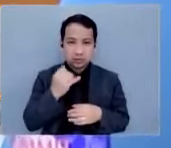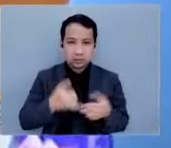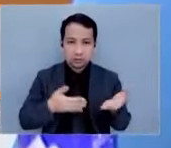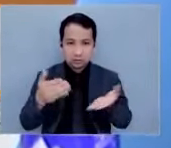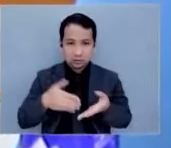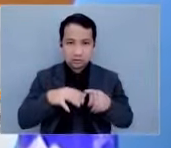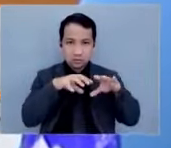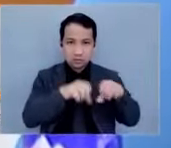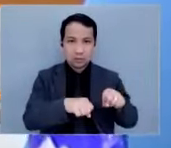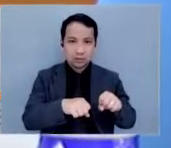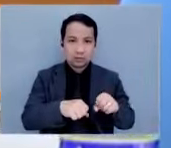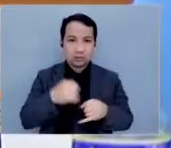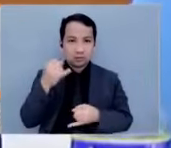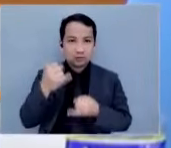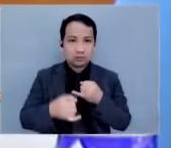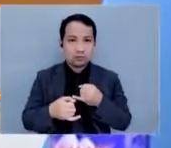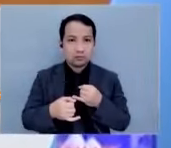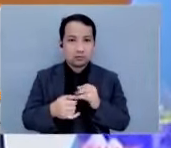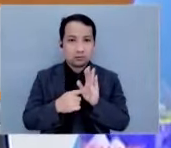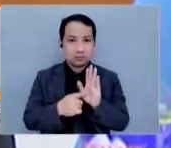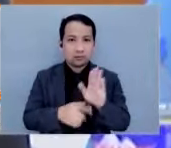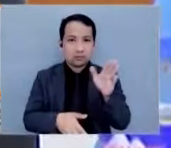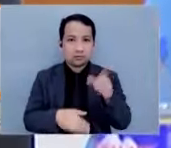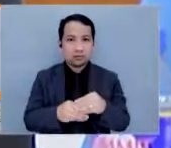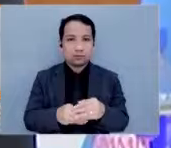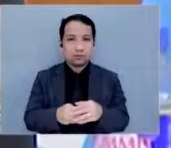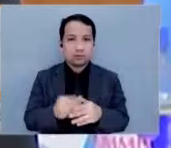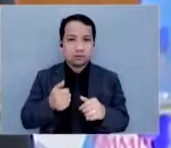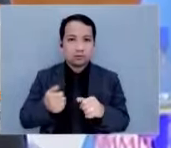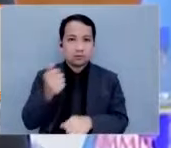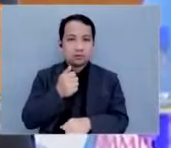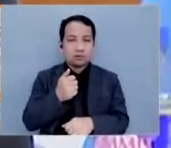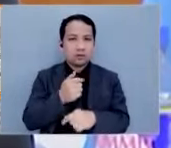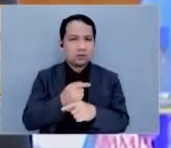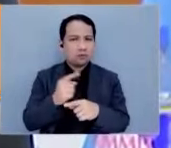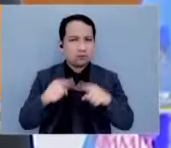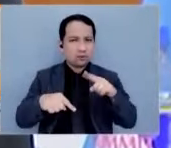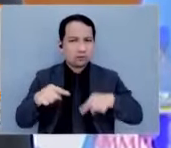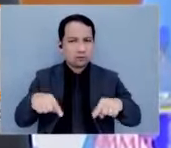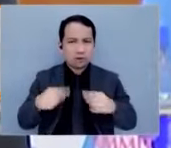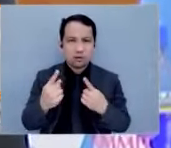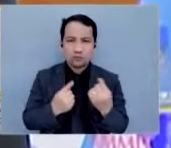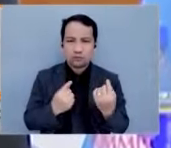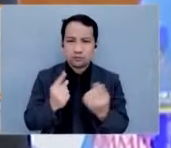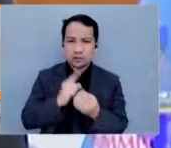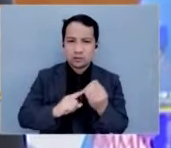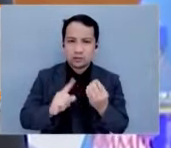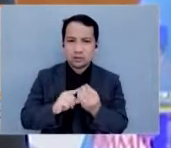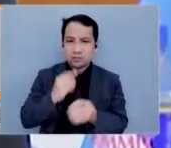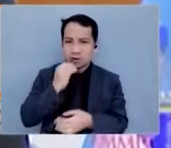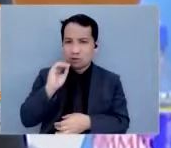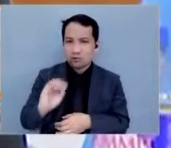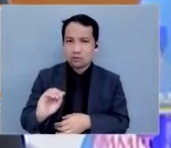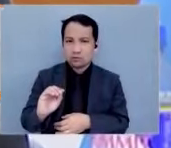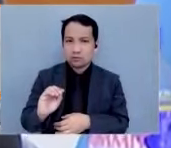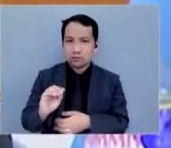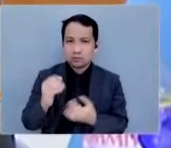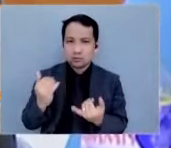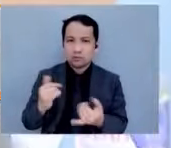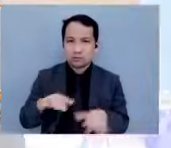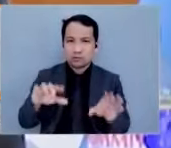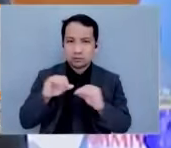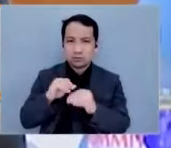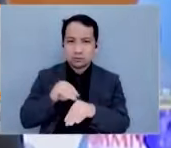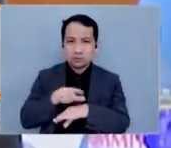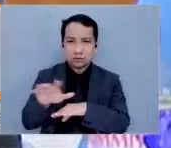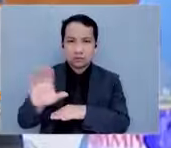a final appeal, Mr. Chair, to defer the implementation of the contempt order until after I have advised my